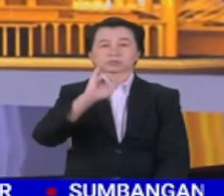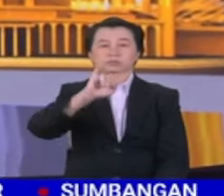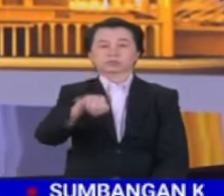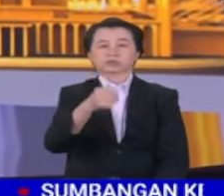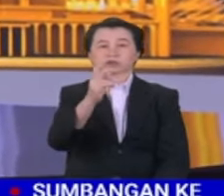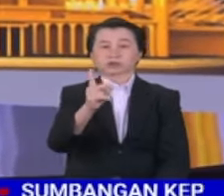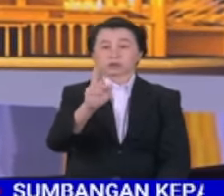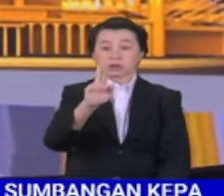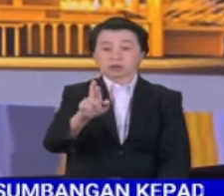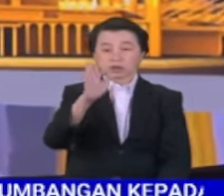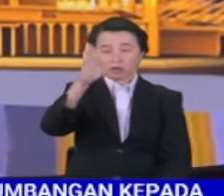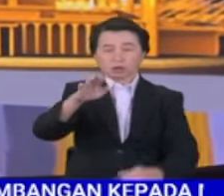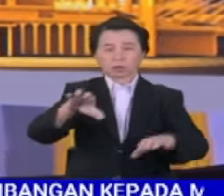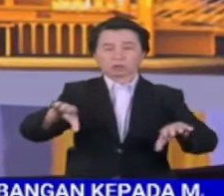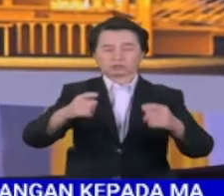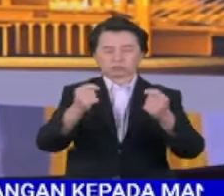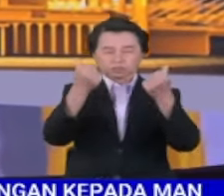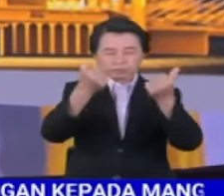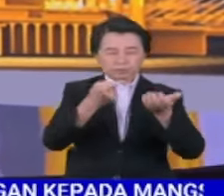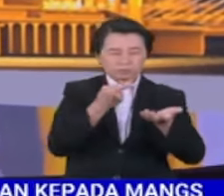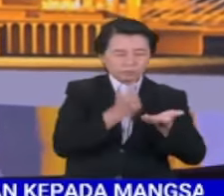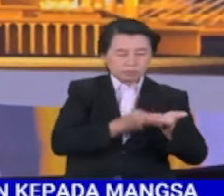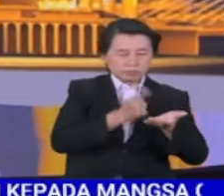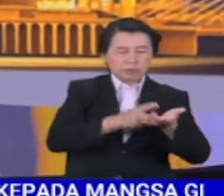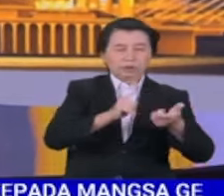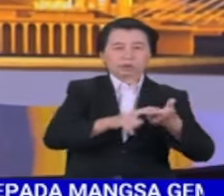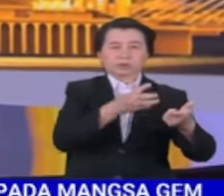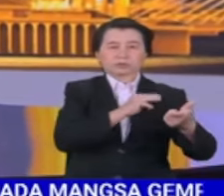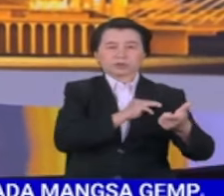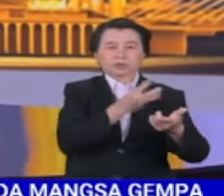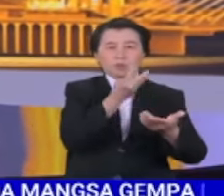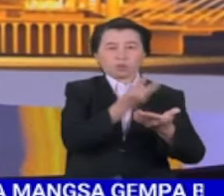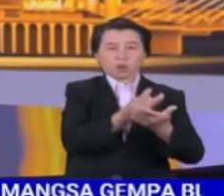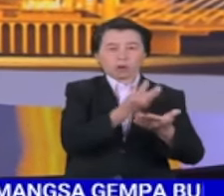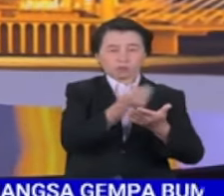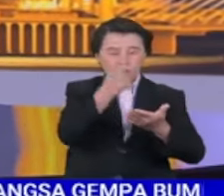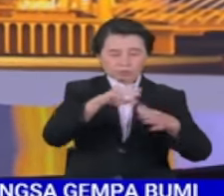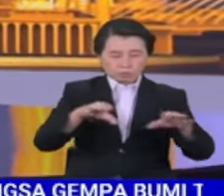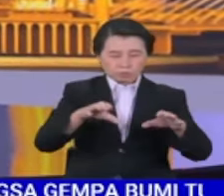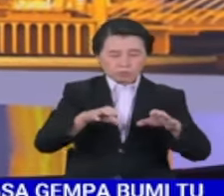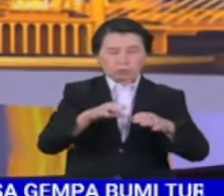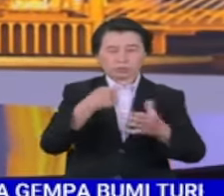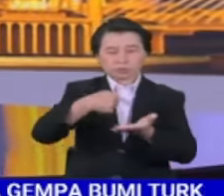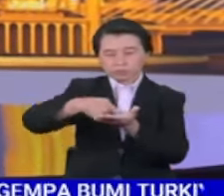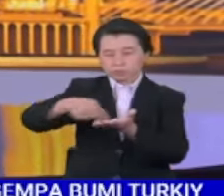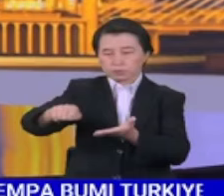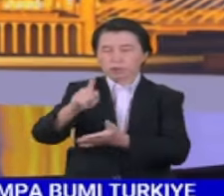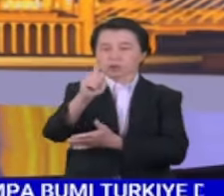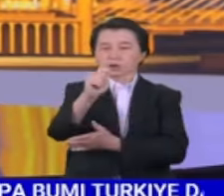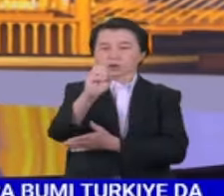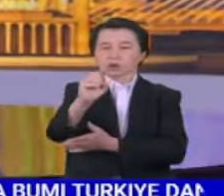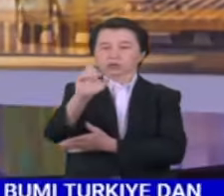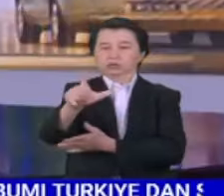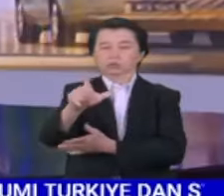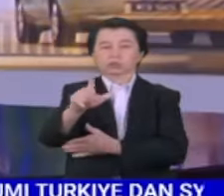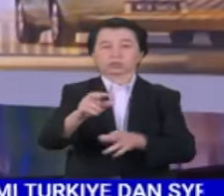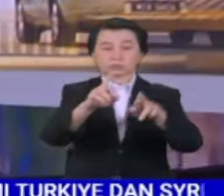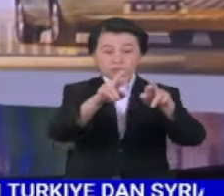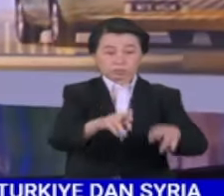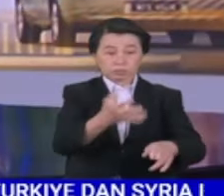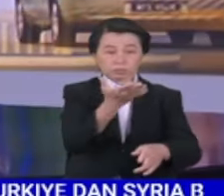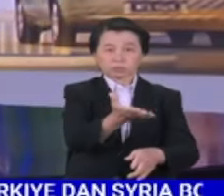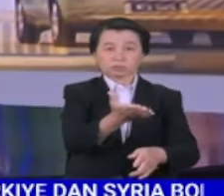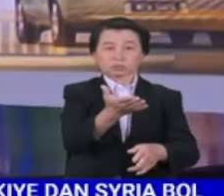akan menyegerakan perbincangan bersama kementerian keuangan bagi pelaksanaan pilihan pembayaran tool kepada pengguna